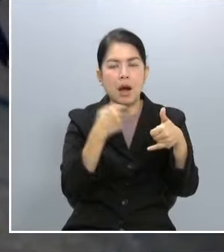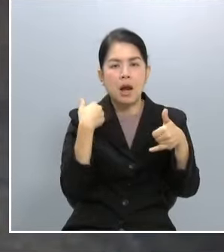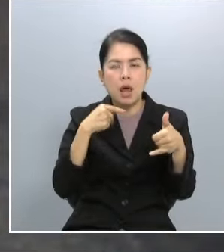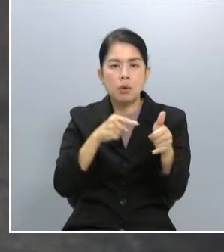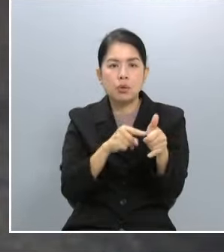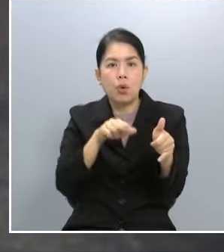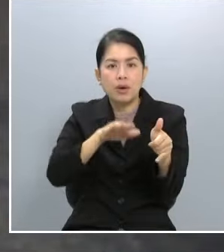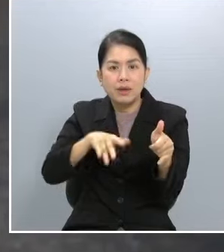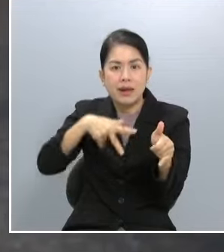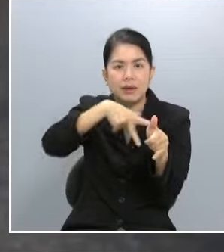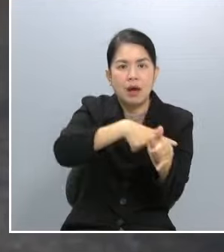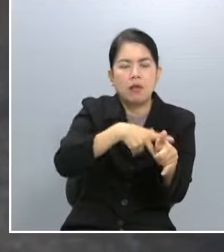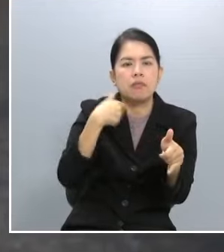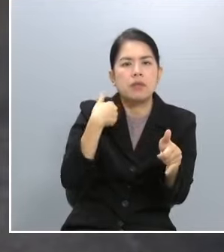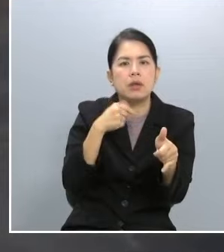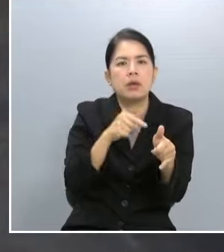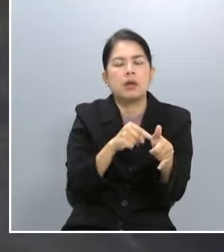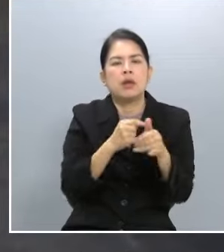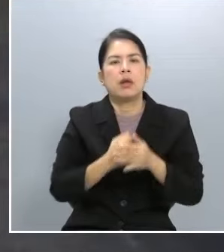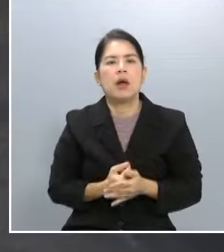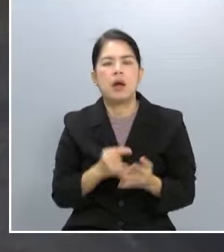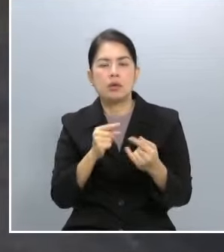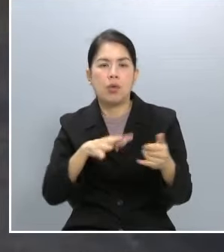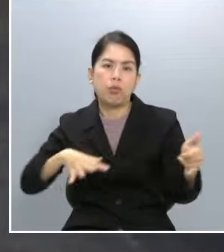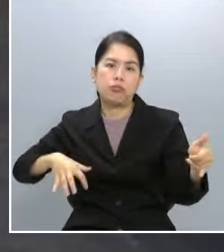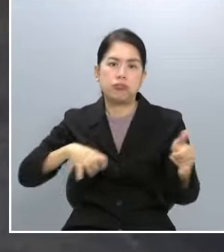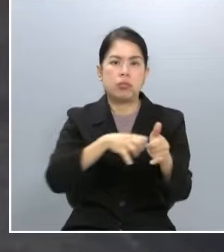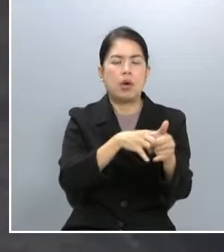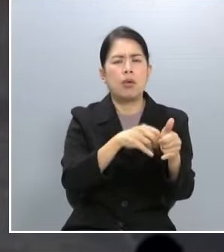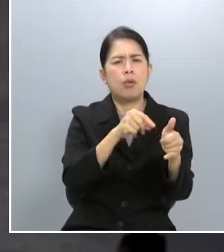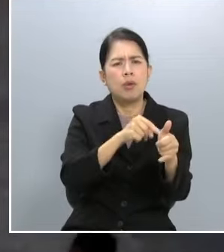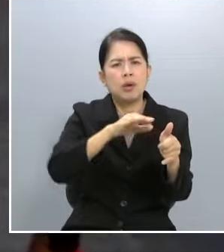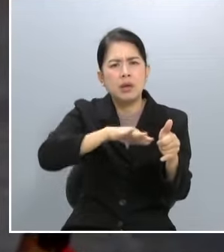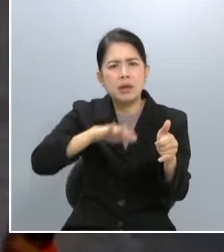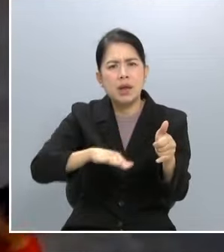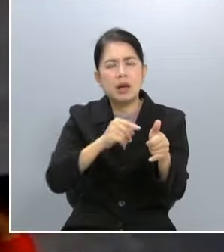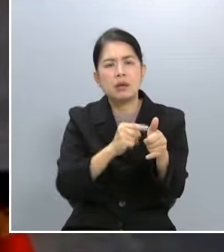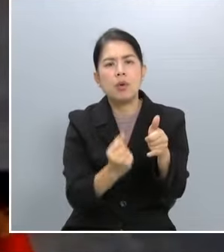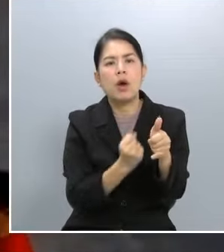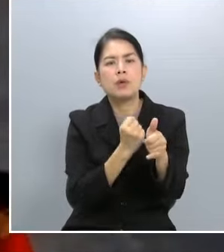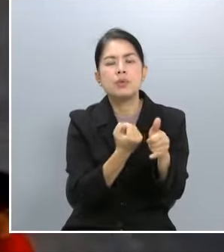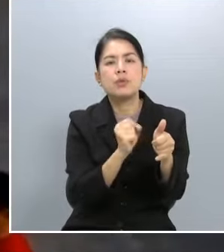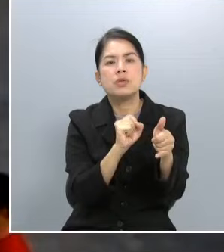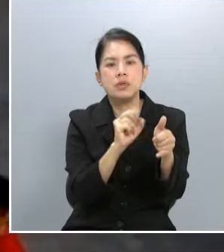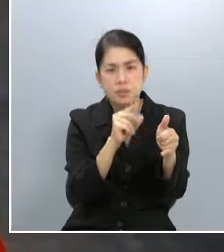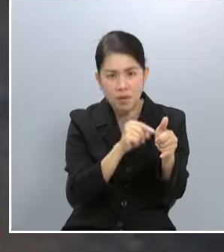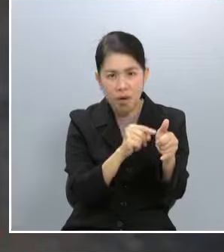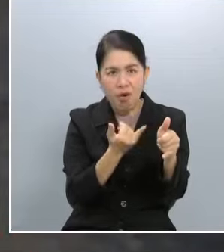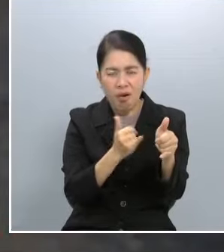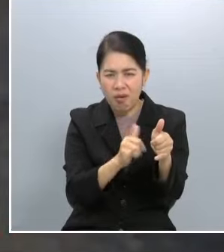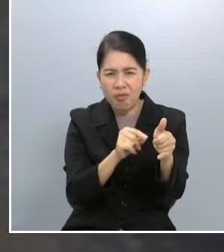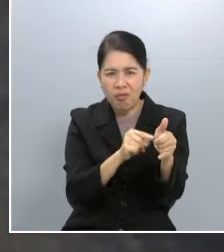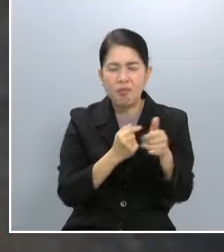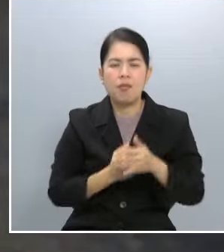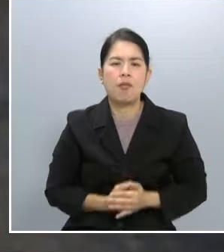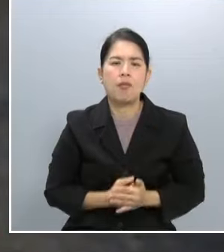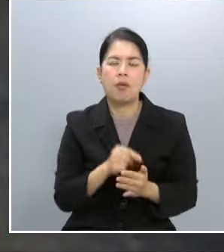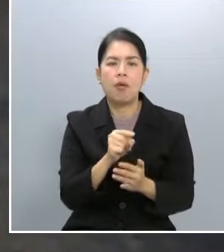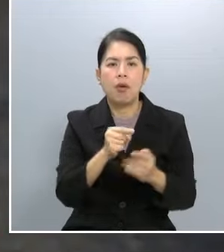ตู้เด็กหลุดลงจากรถแล้วติดเข้าใต้ท้องรถคันนี้สีขาวเนี่ยแล้วลากไปสักพักหนึ่